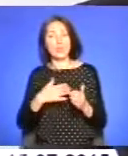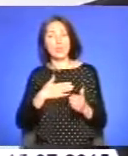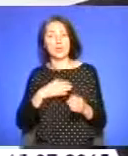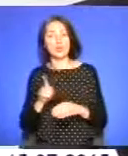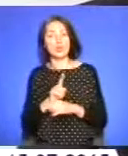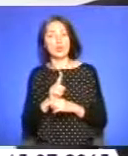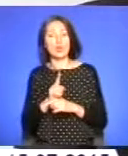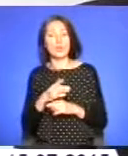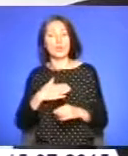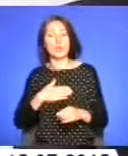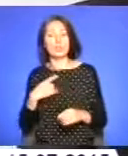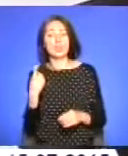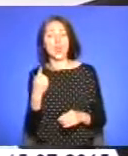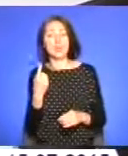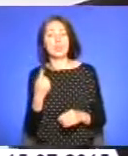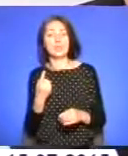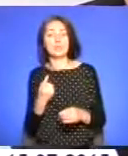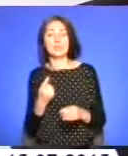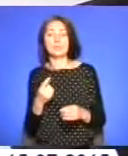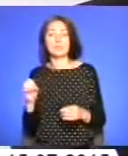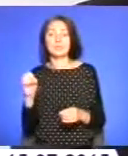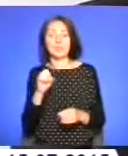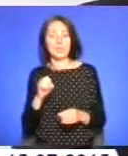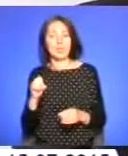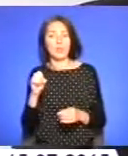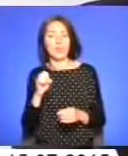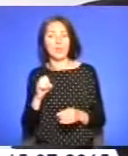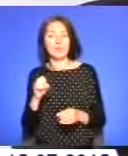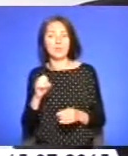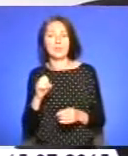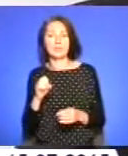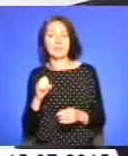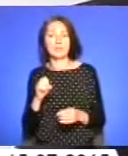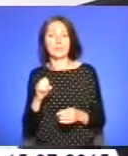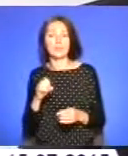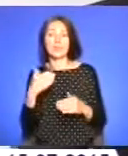Тернополі, в нашій області, певні якісь європейські нові ідеї.